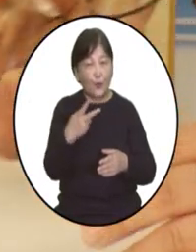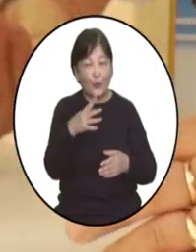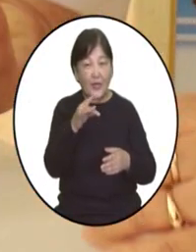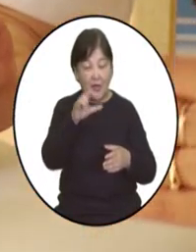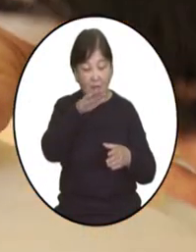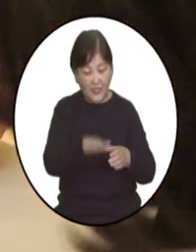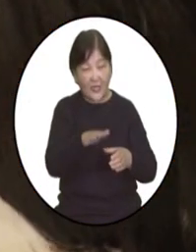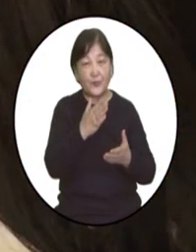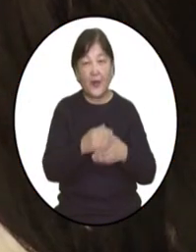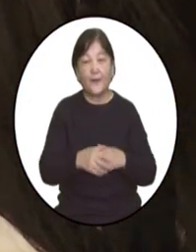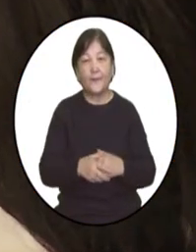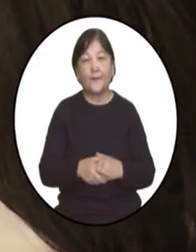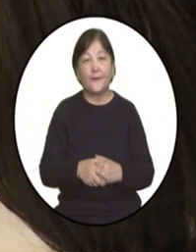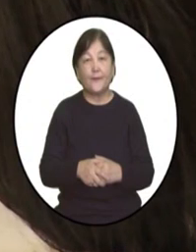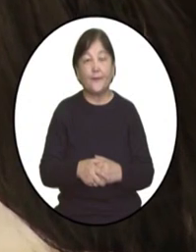дээр